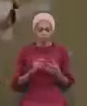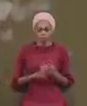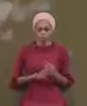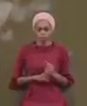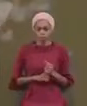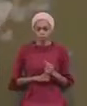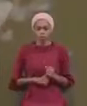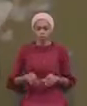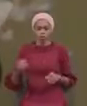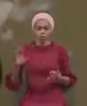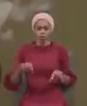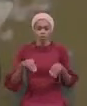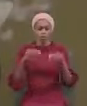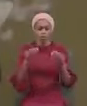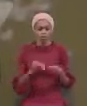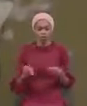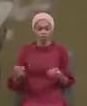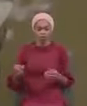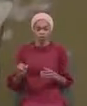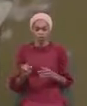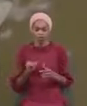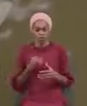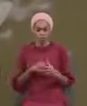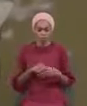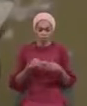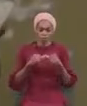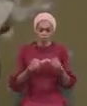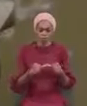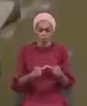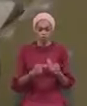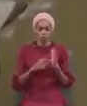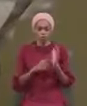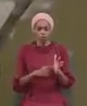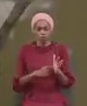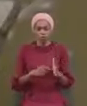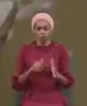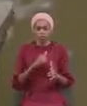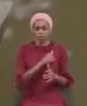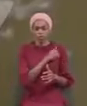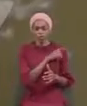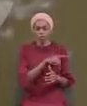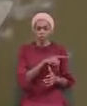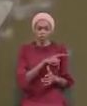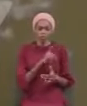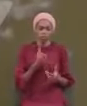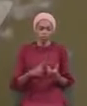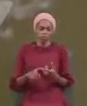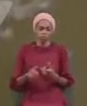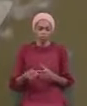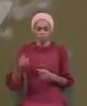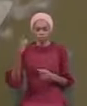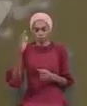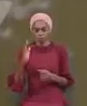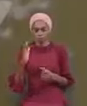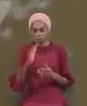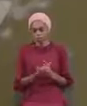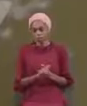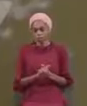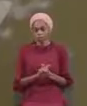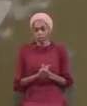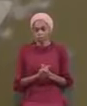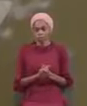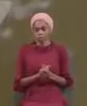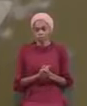cela pour montrer l'appréciation à Dieu et ils ont fait des sacrifices qui étai